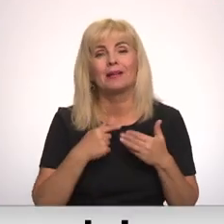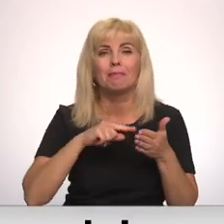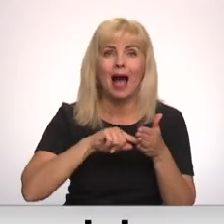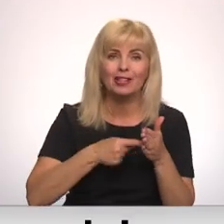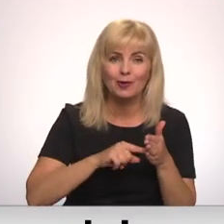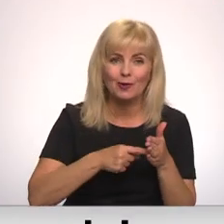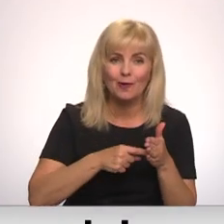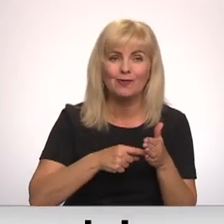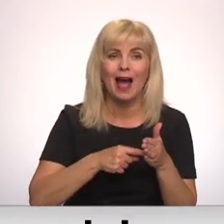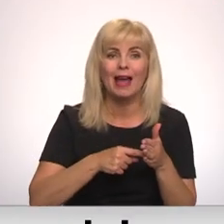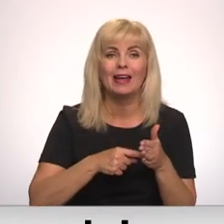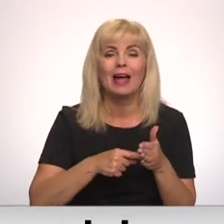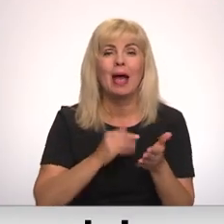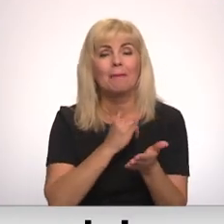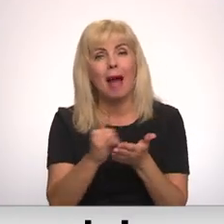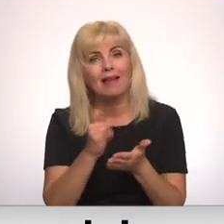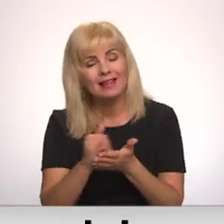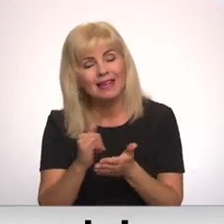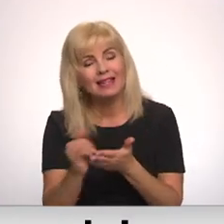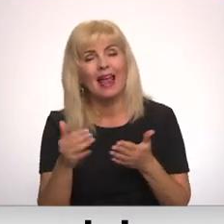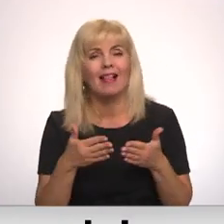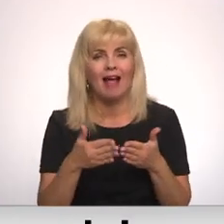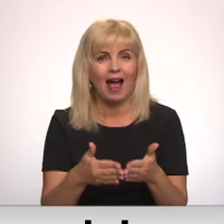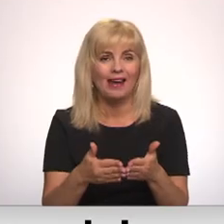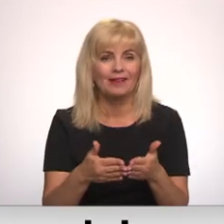Paskrūvēju, patīrīju to laivu.